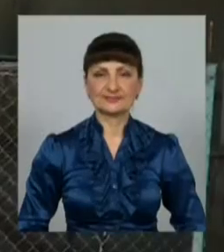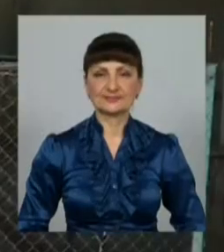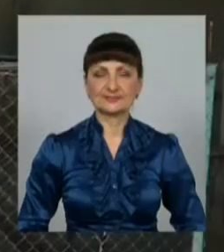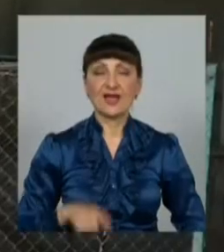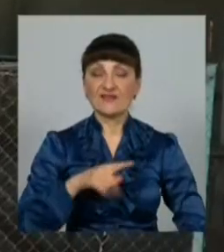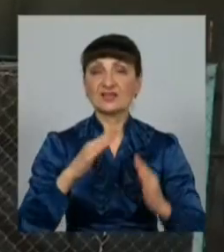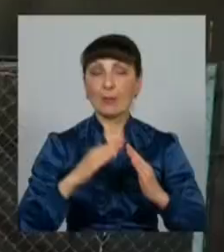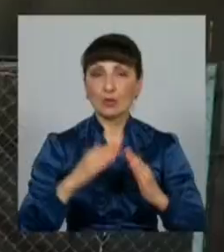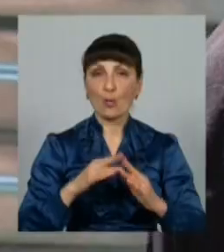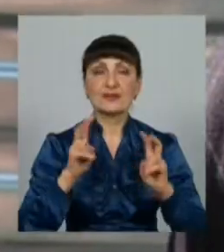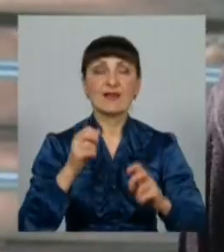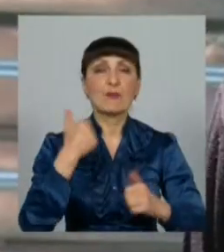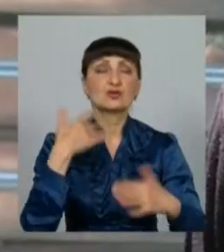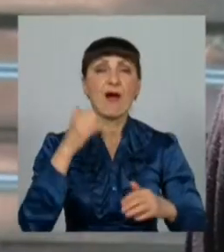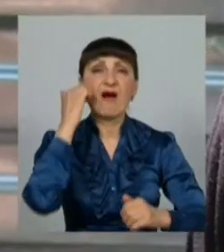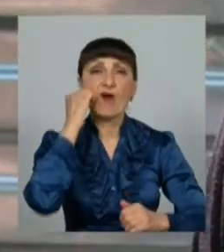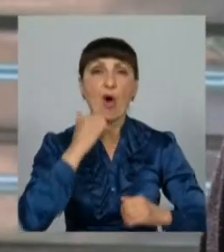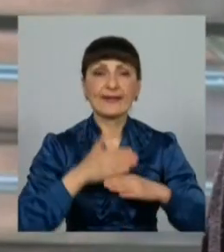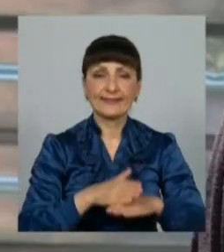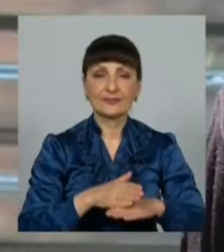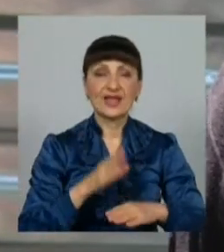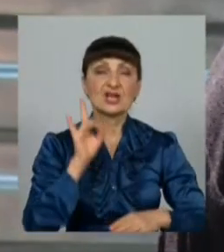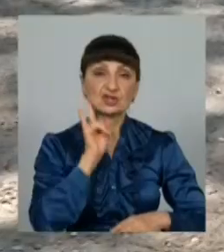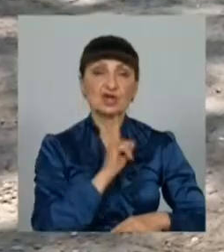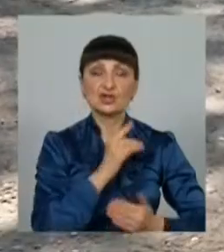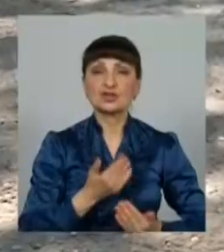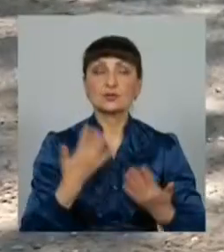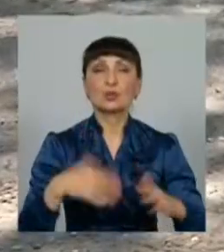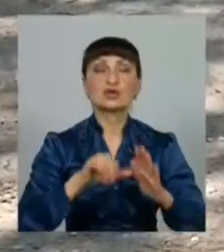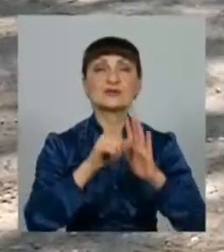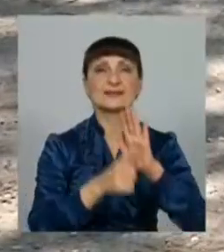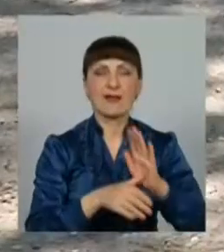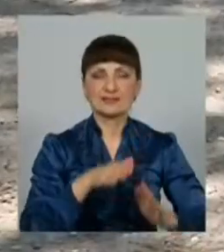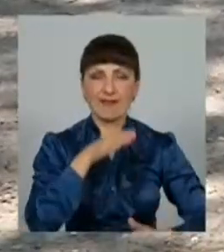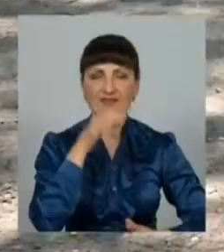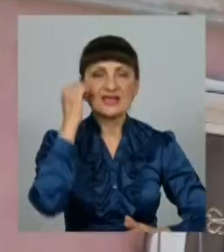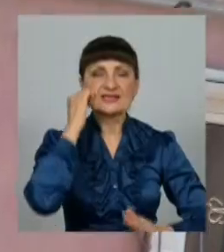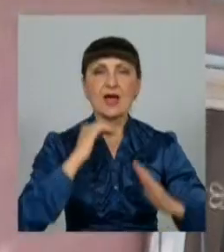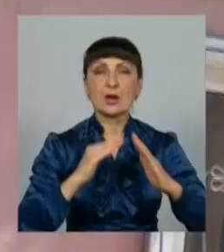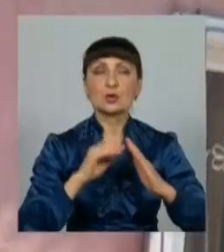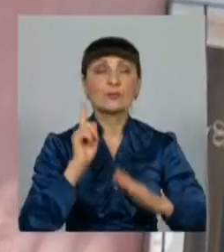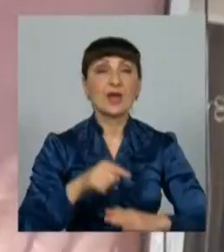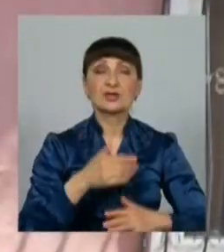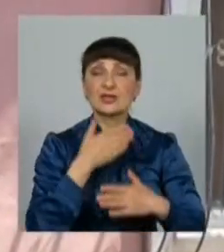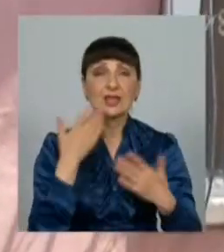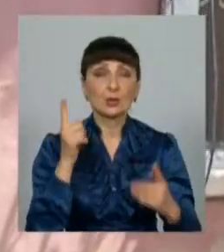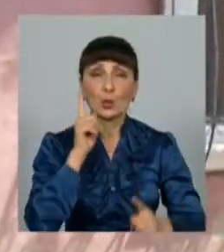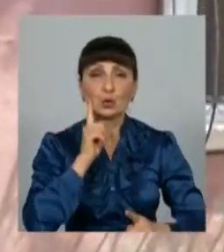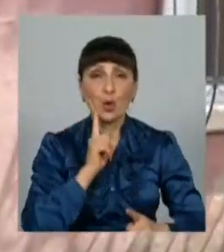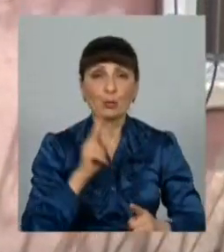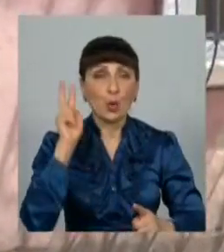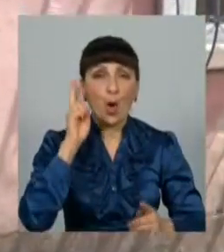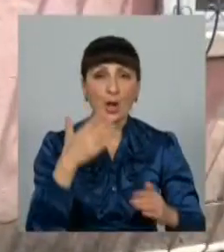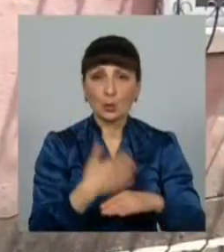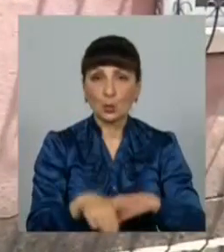этом доме, который признан аварийным, алматинка Ольга Андреева живет вот уже 16 лет. В старом жилье нет даже элементарных удобств. Туалет